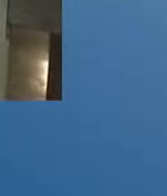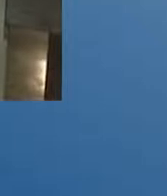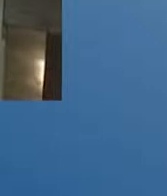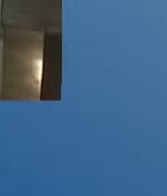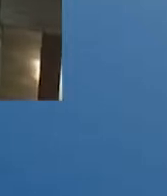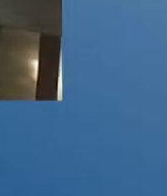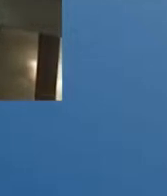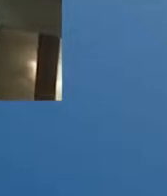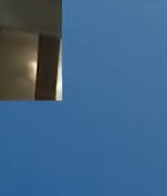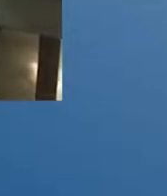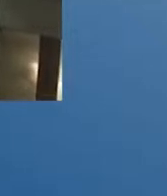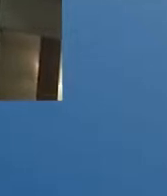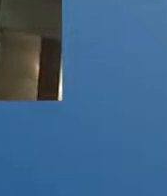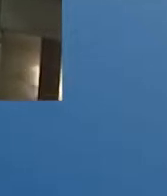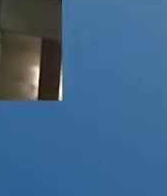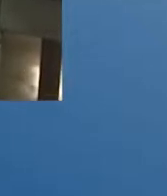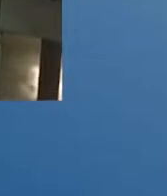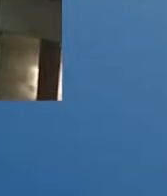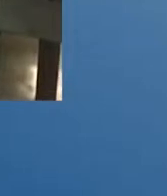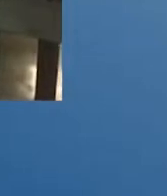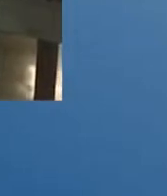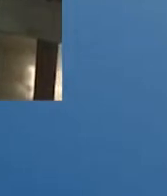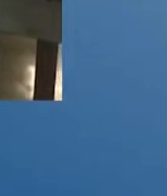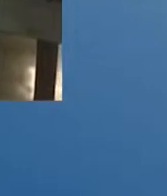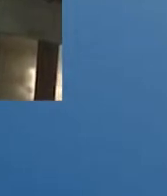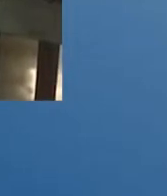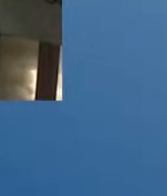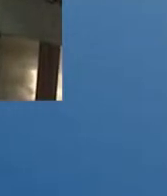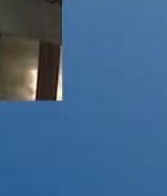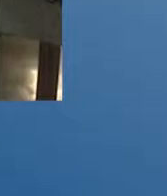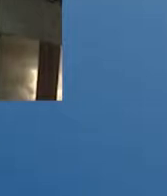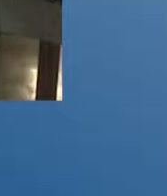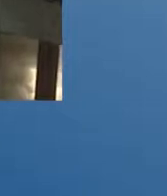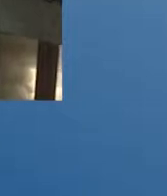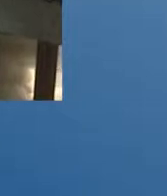duit, nak beli rumah